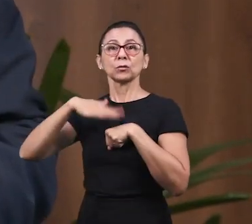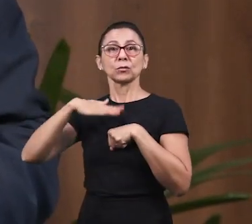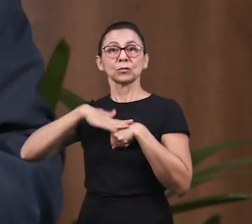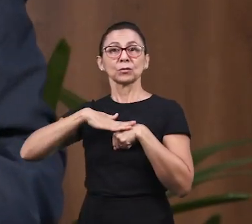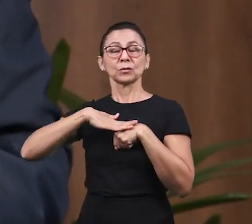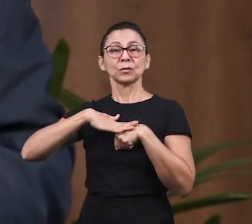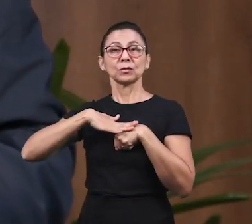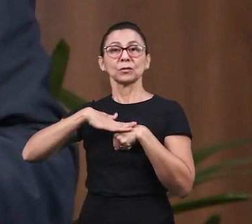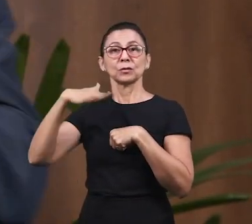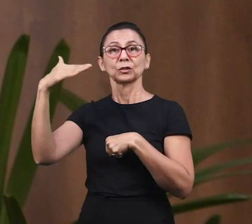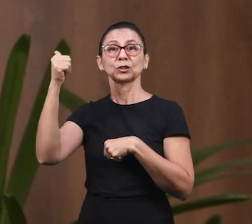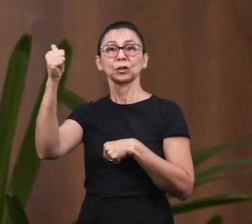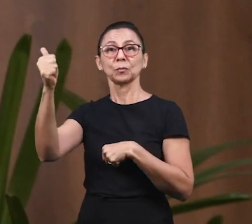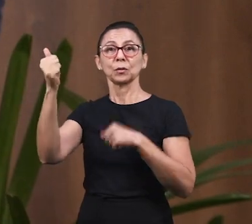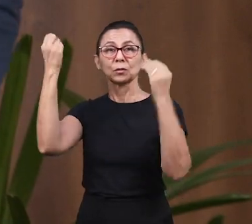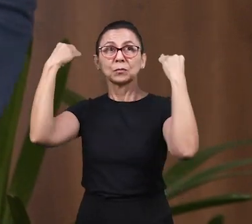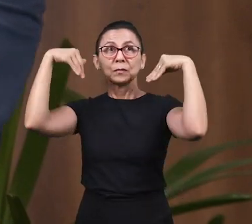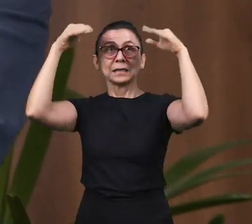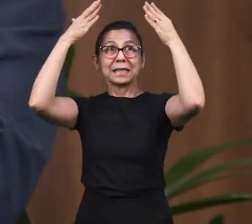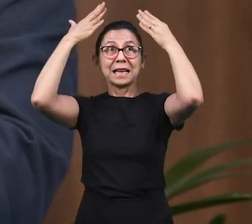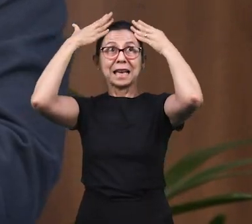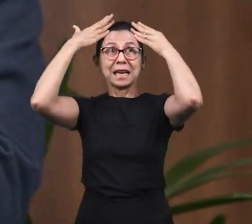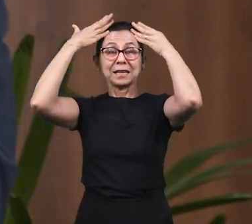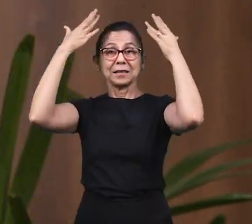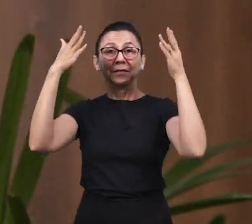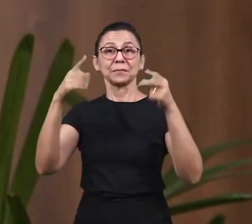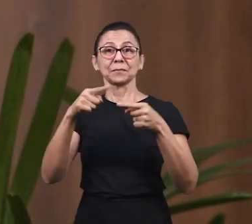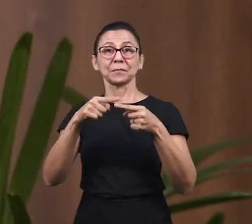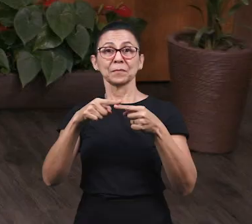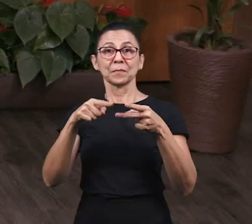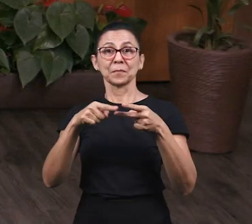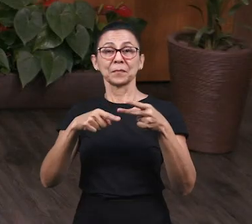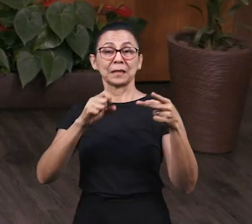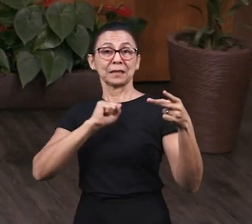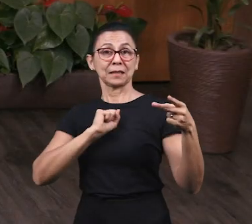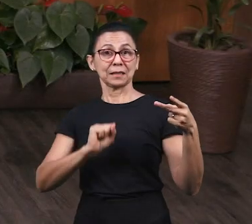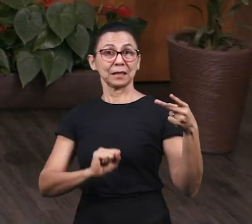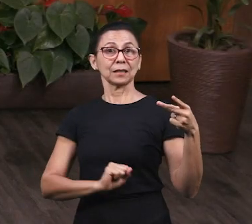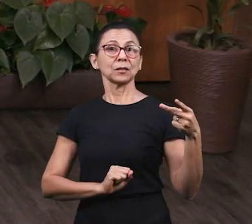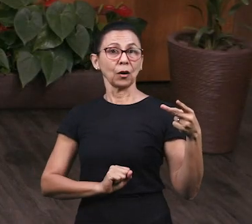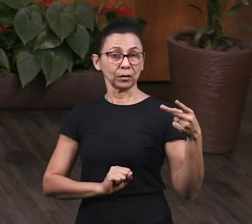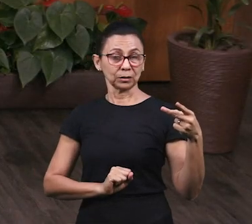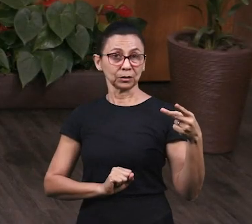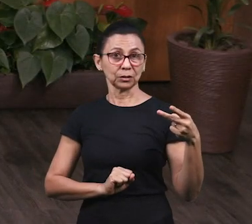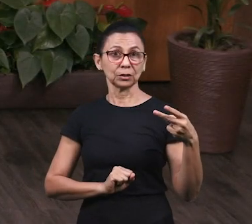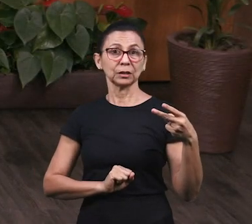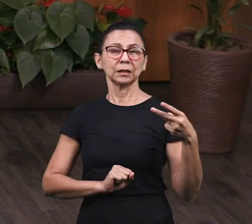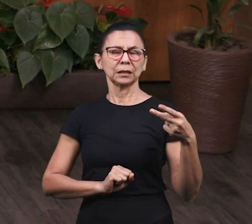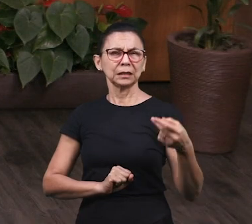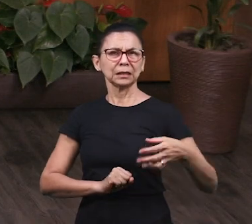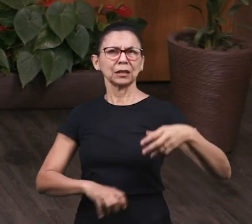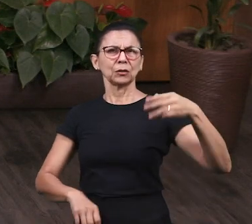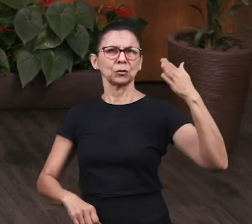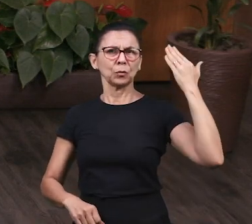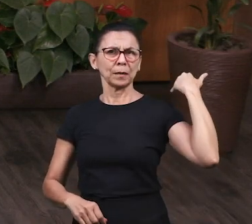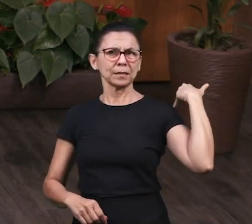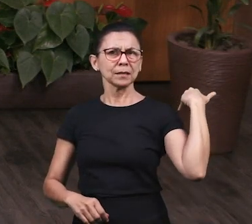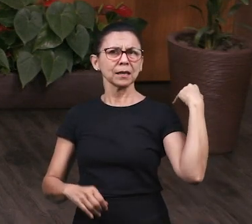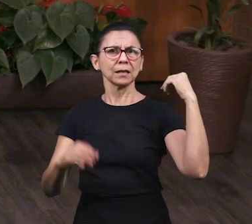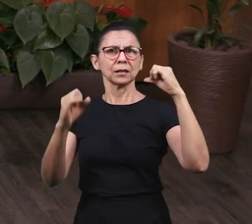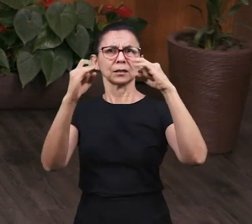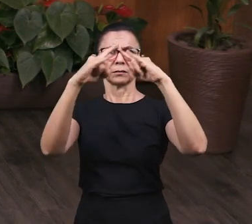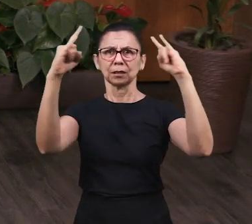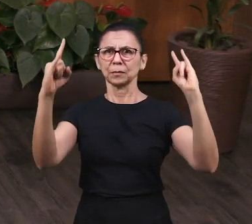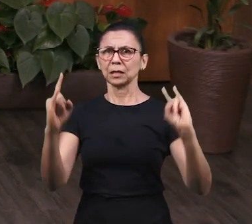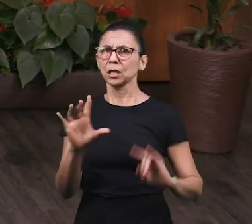a fait des rois et sacrificateurs, c'est-à-dire la restriction à l'entrée dans la tente qui